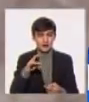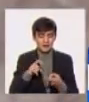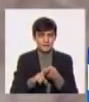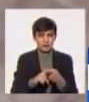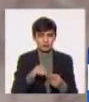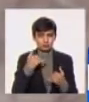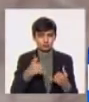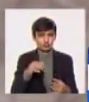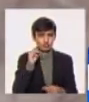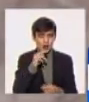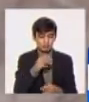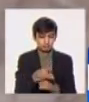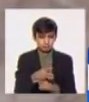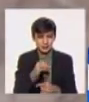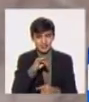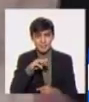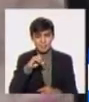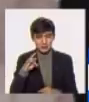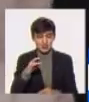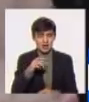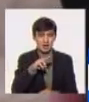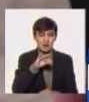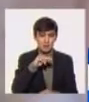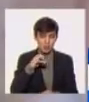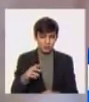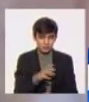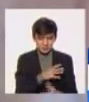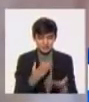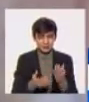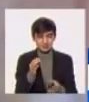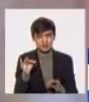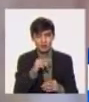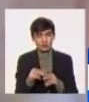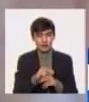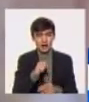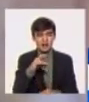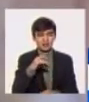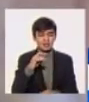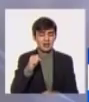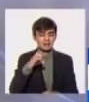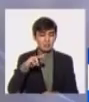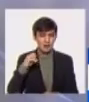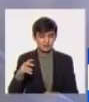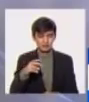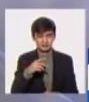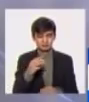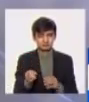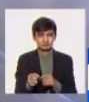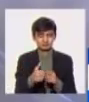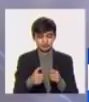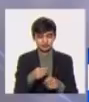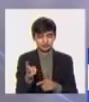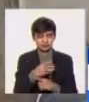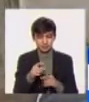рекламирует свой чудо-чай на ютубе из имбиря и лимона, кто-то рассылает в WhatsApp рассылку о дезинфекции адраспаном. На рынке его сейчас тоже днем с огнем